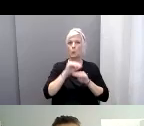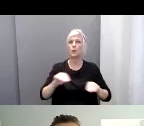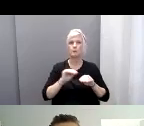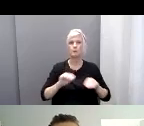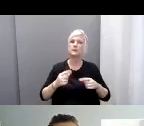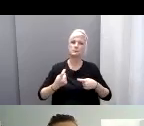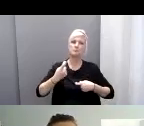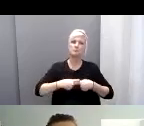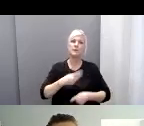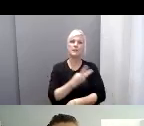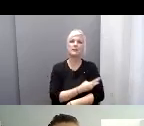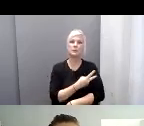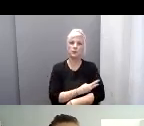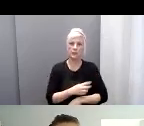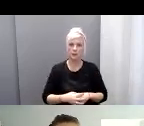Att många